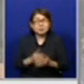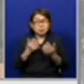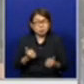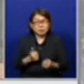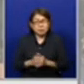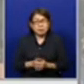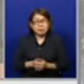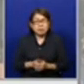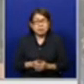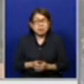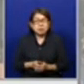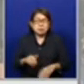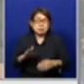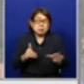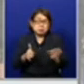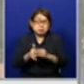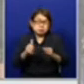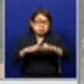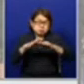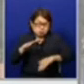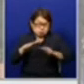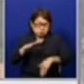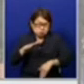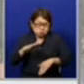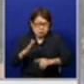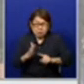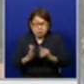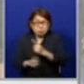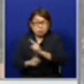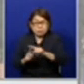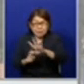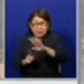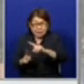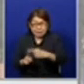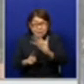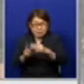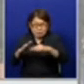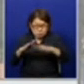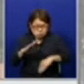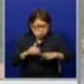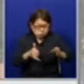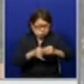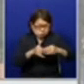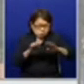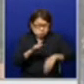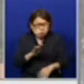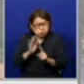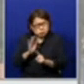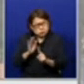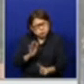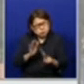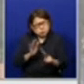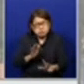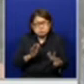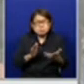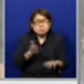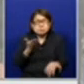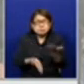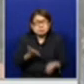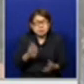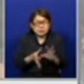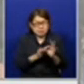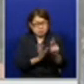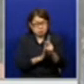มา22วันแล้วครับตั้งแต่วันที่5ผู้ป่วยนะครับเพราะฉะนั้นน่าจะมีโอกาสเรื่องของพรก.สถานการณ์ฉุกเฉินกับเ